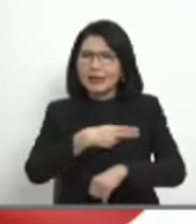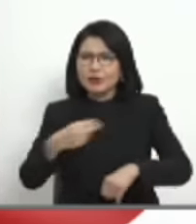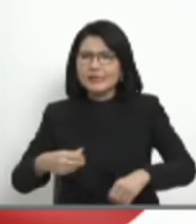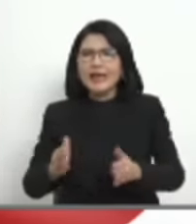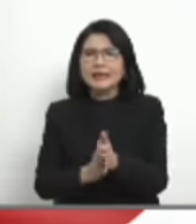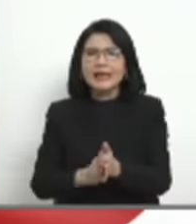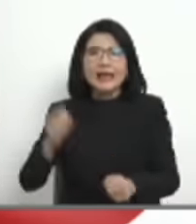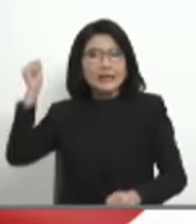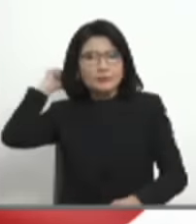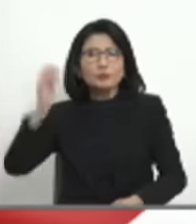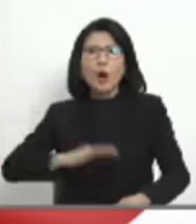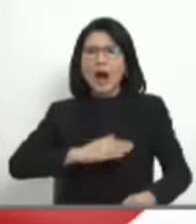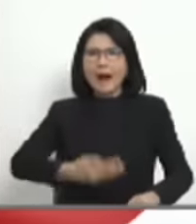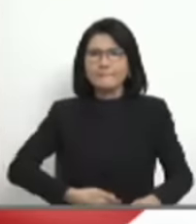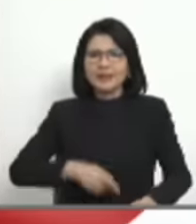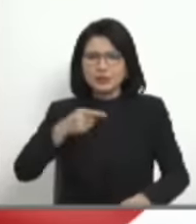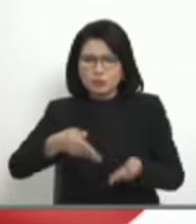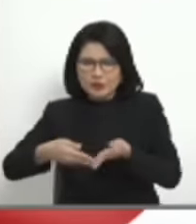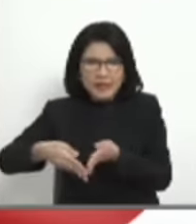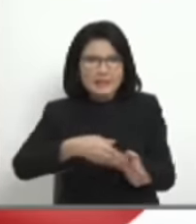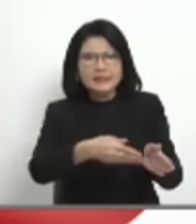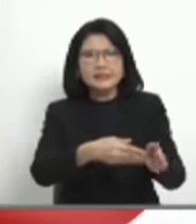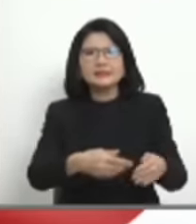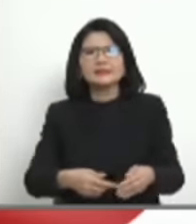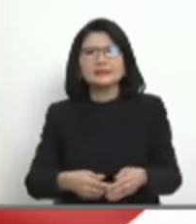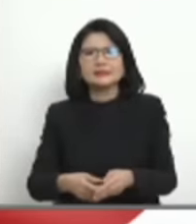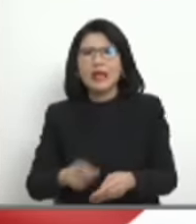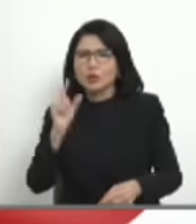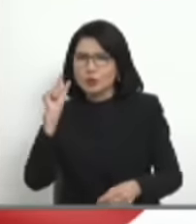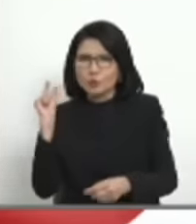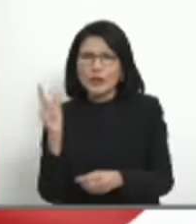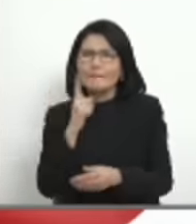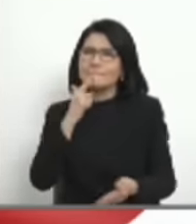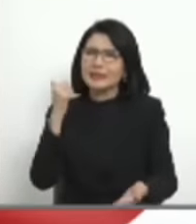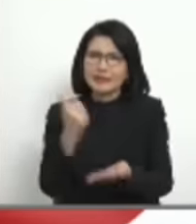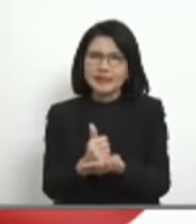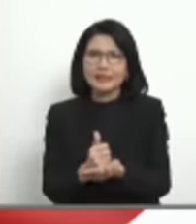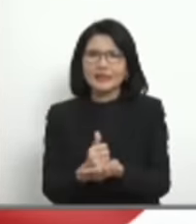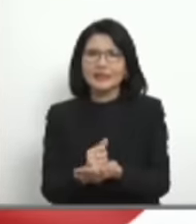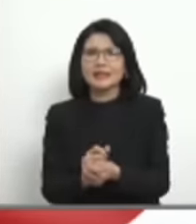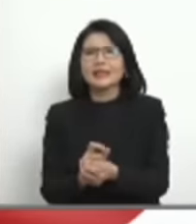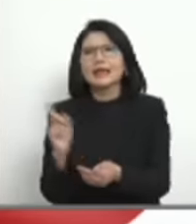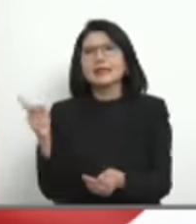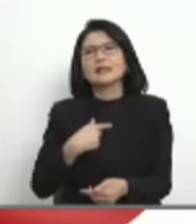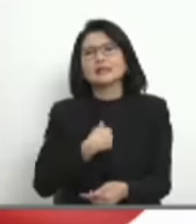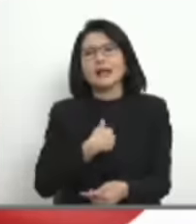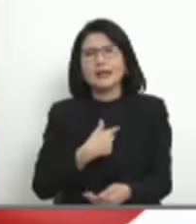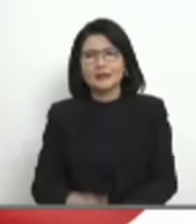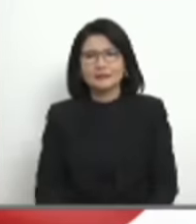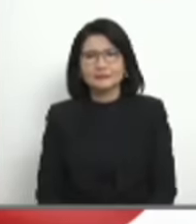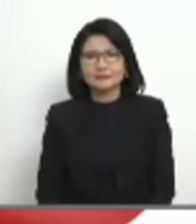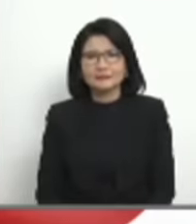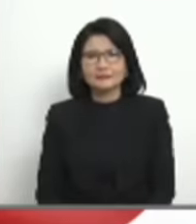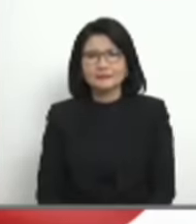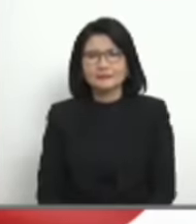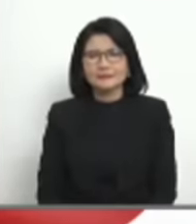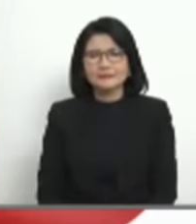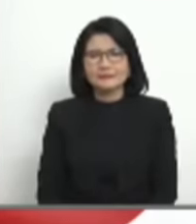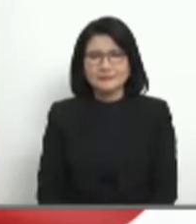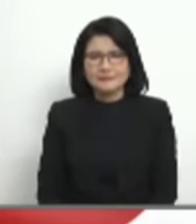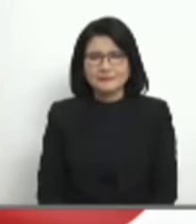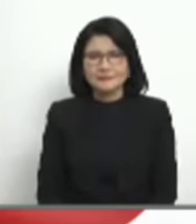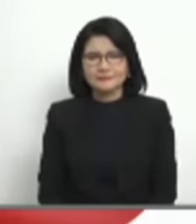ibu-ibu hamil itu strategik itu utama bagi saya terima kasih Masih Ada Waktu Bapak ingin